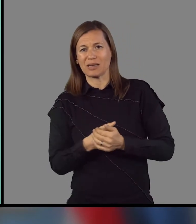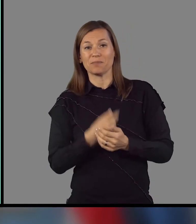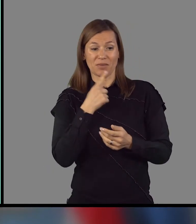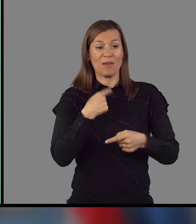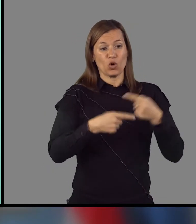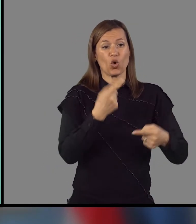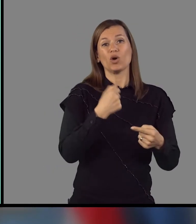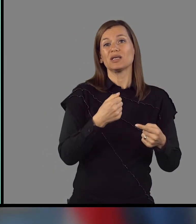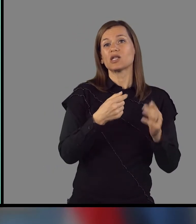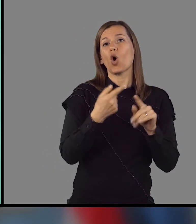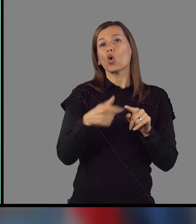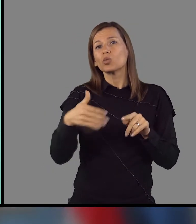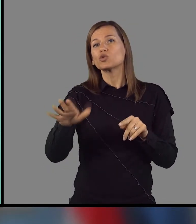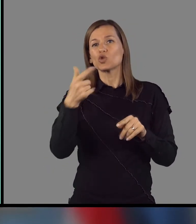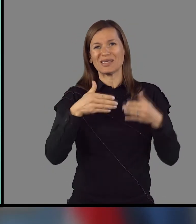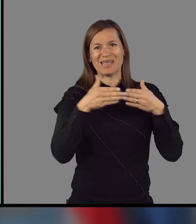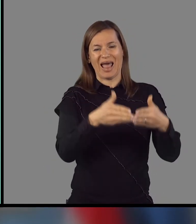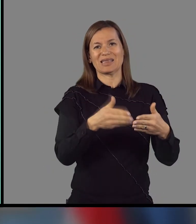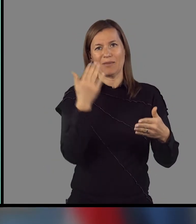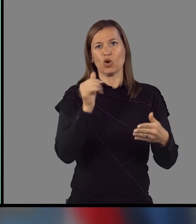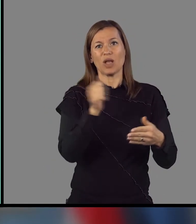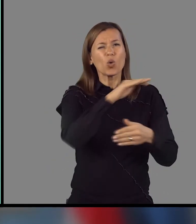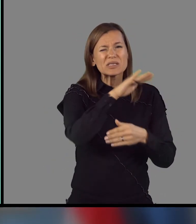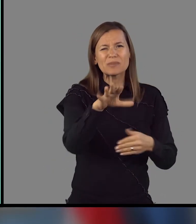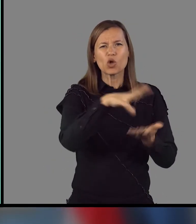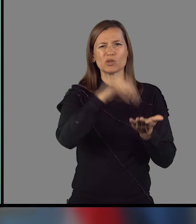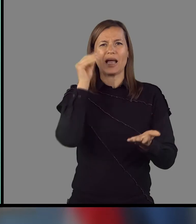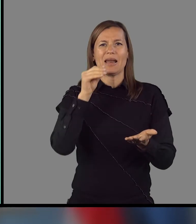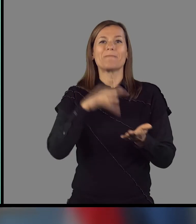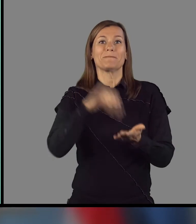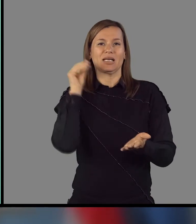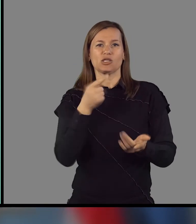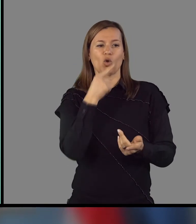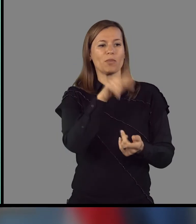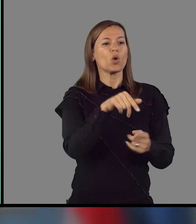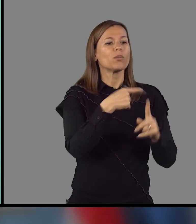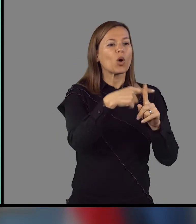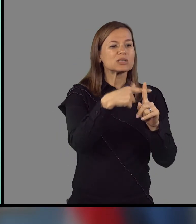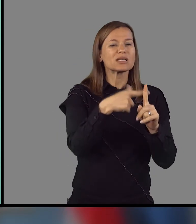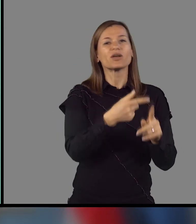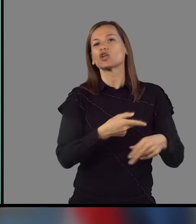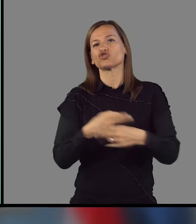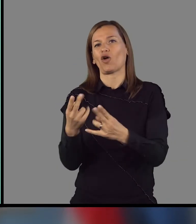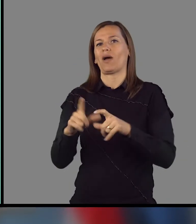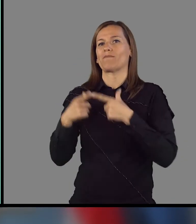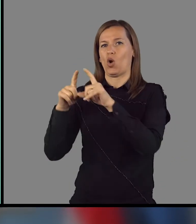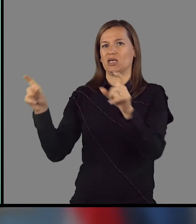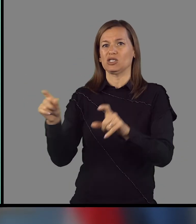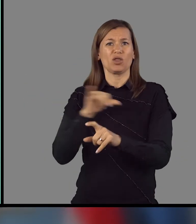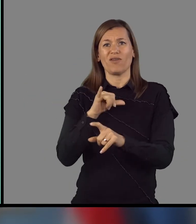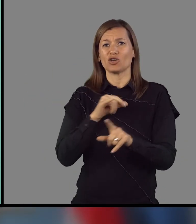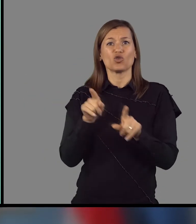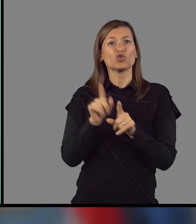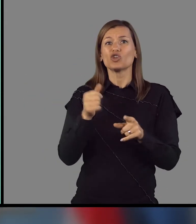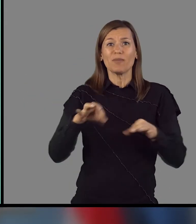Ne, torej protokol po odpustu iz ladje na koncu je bil ta, da so vsem odvzeli bris in kdor je bil pozitiven, je šel v